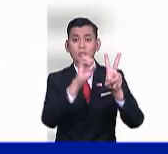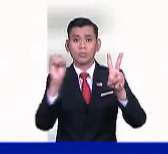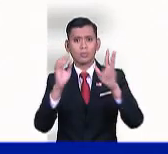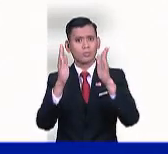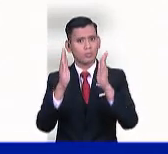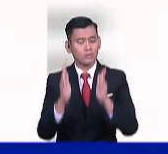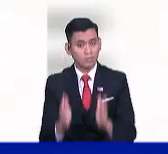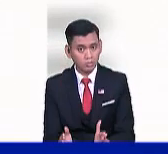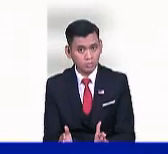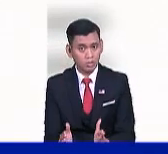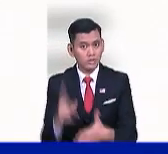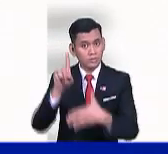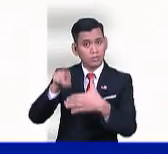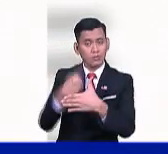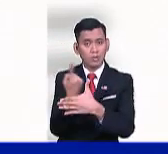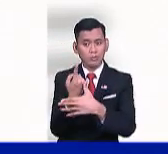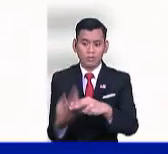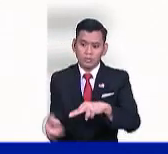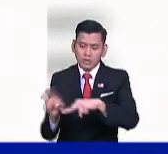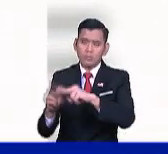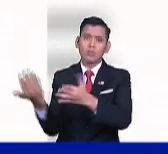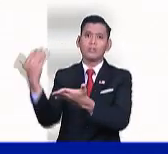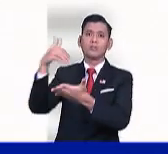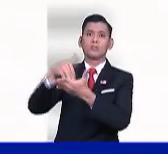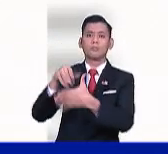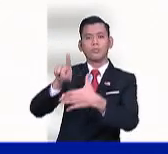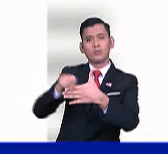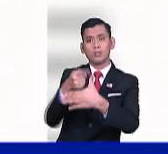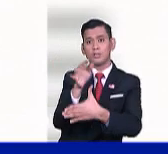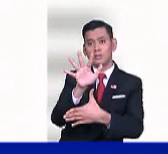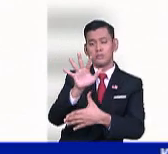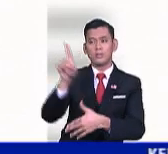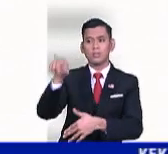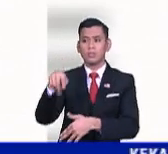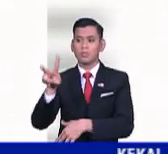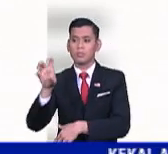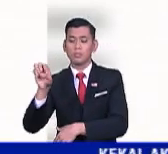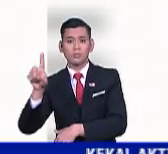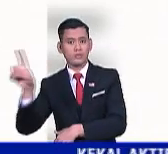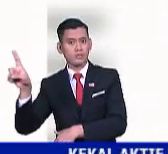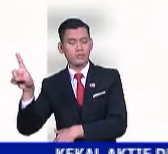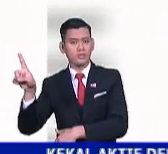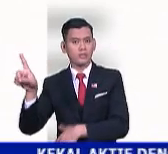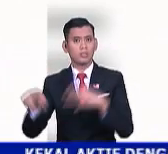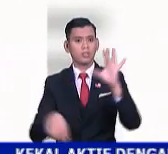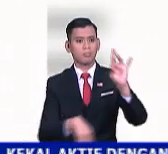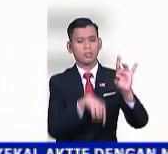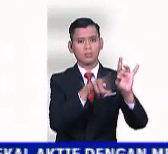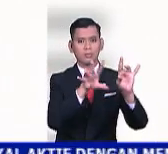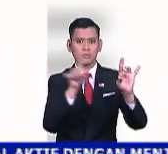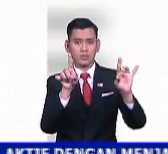mana lonjakan kes dapat dilihat pada Mei 2021 sebanyak 850